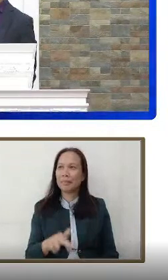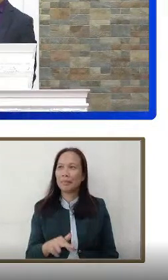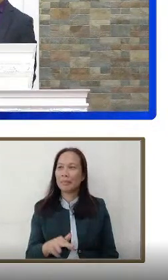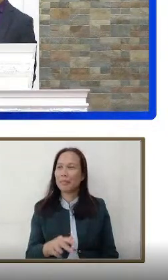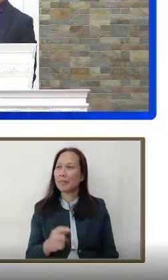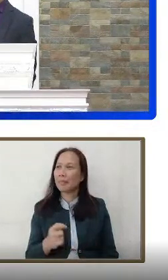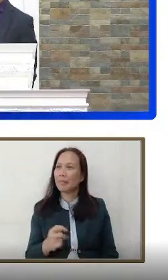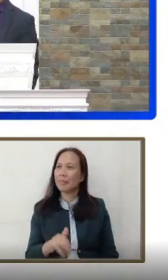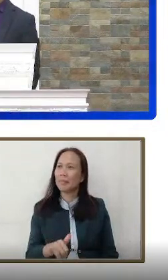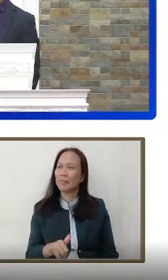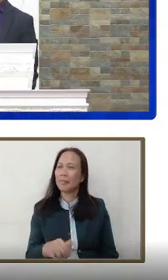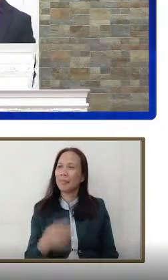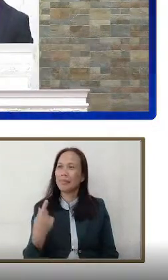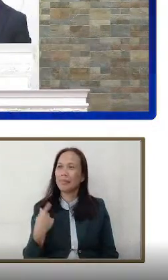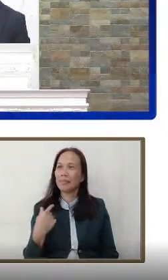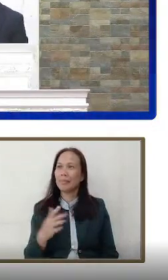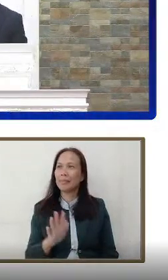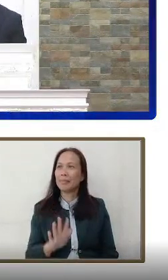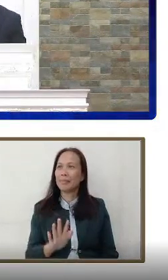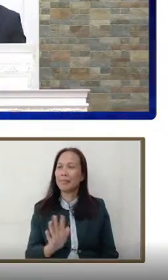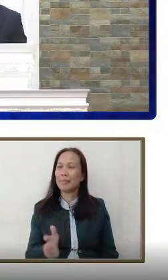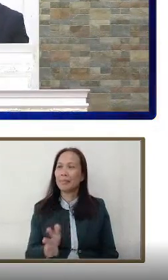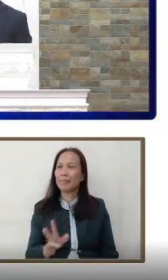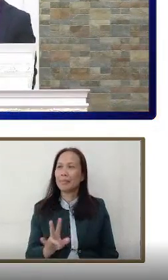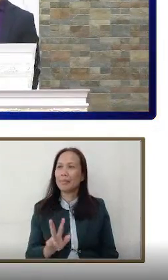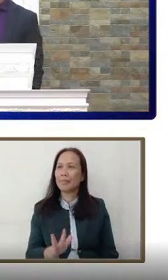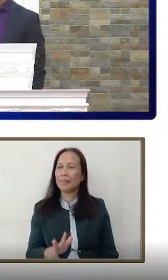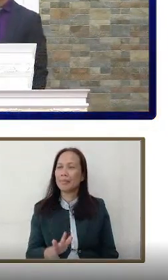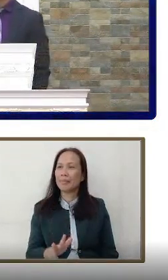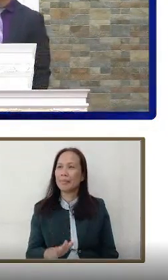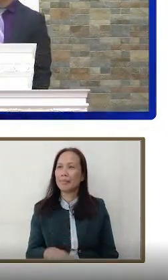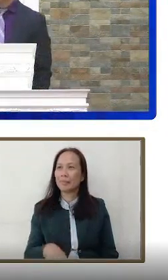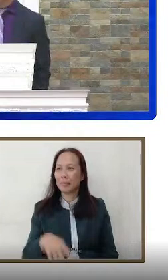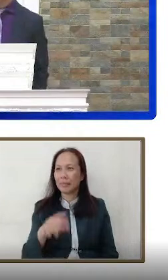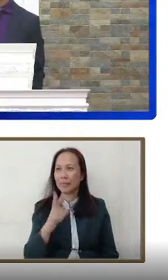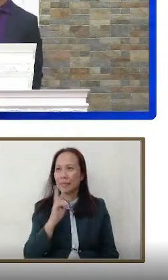Opo, Pastor. So, naghahanap-hanap ka na ba ng lugar?